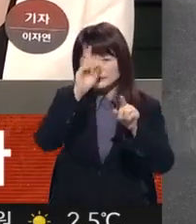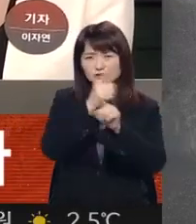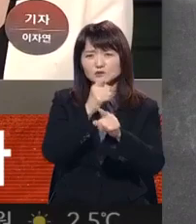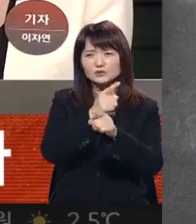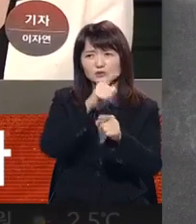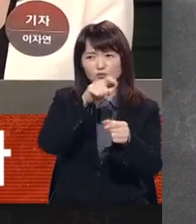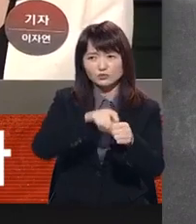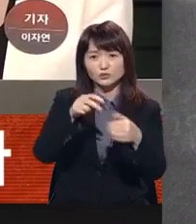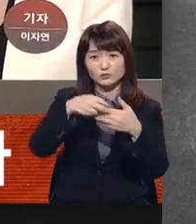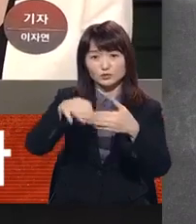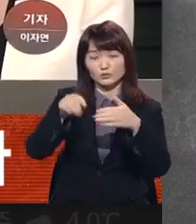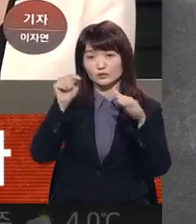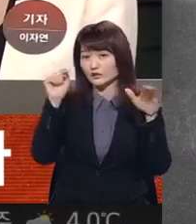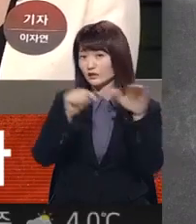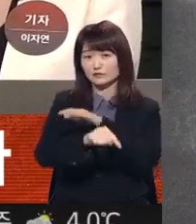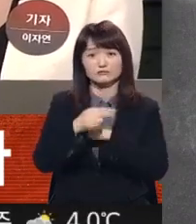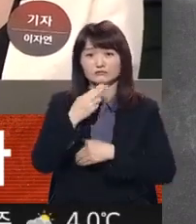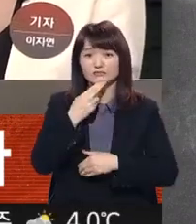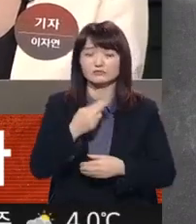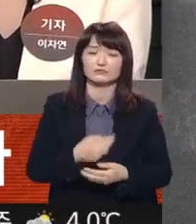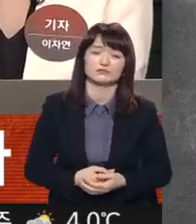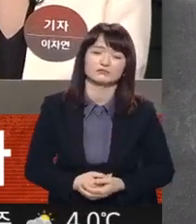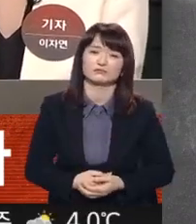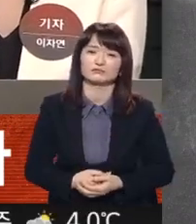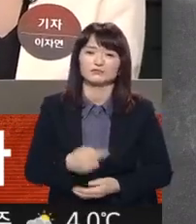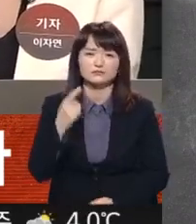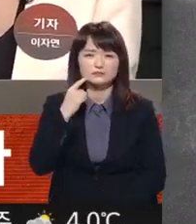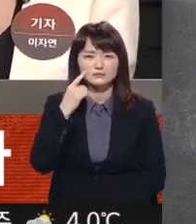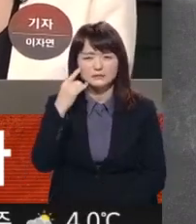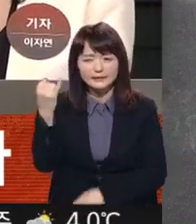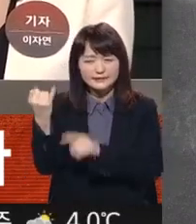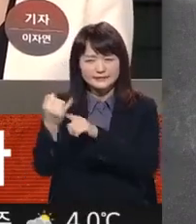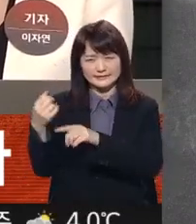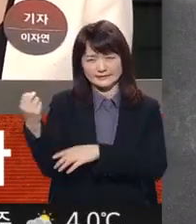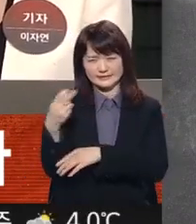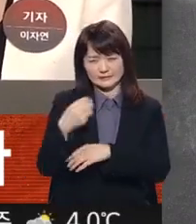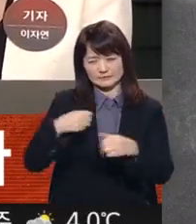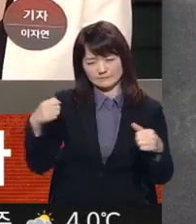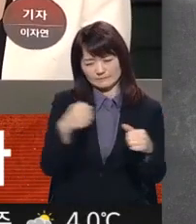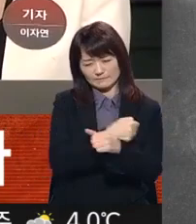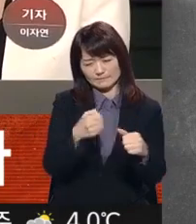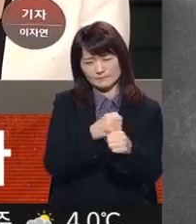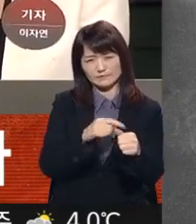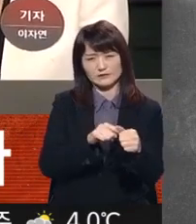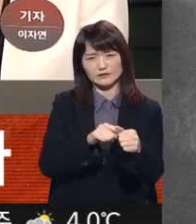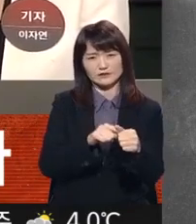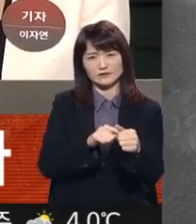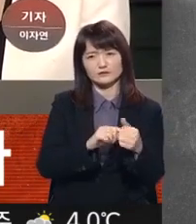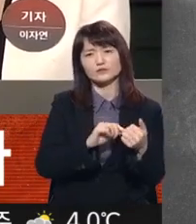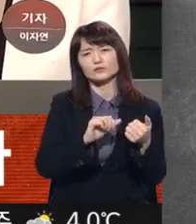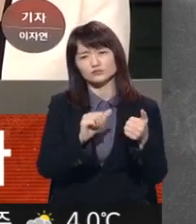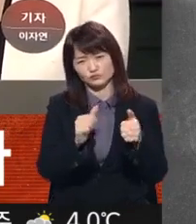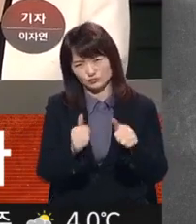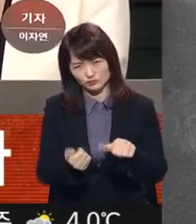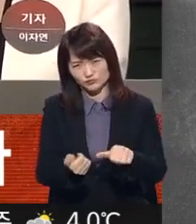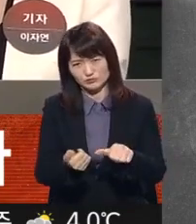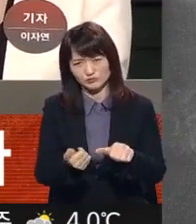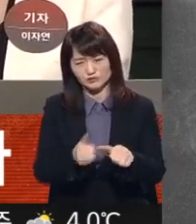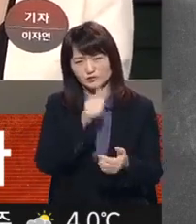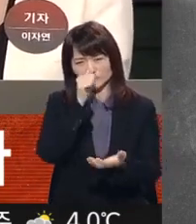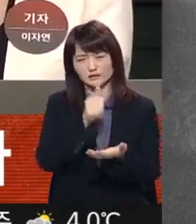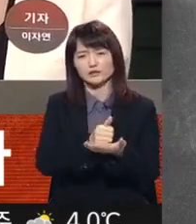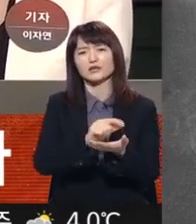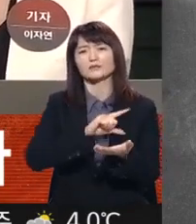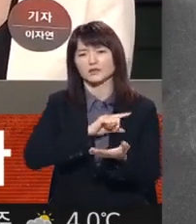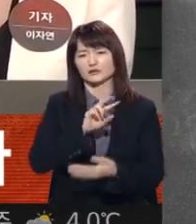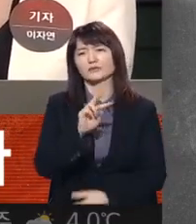병원에 간 적도 없는 것으로 확인을 했습니다. 이에 이 계모의 상습적인 학대가 의붓아들을 사망으로 이어지게 한 것으로 보고 죄명을 변경한